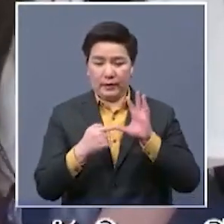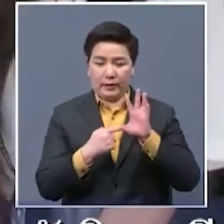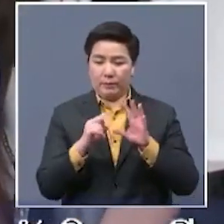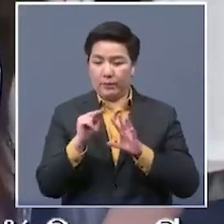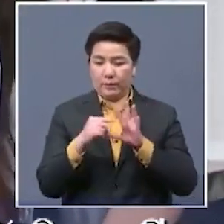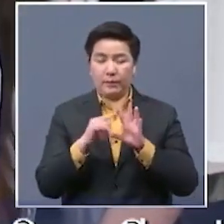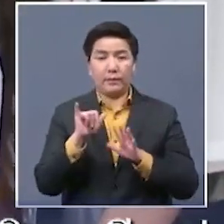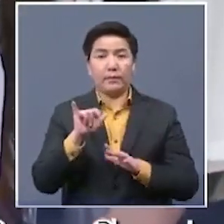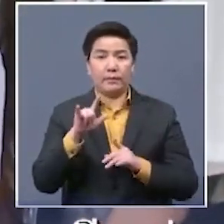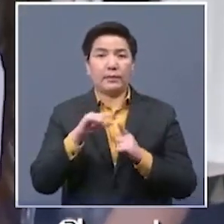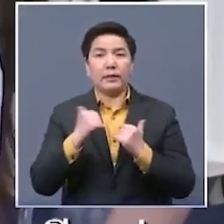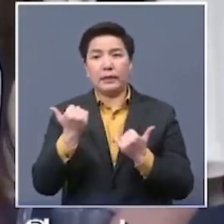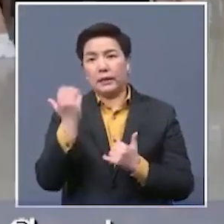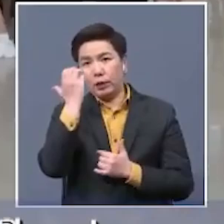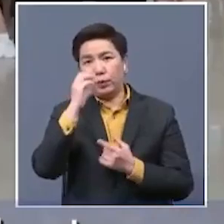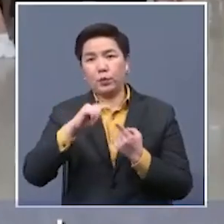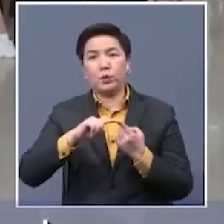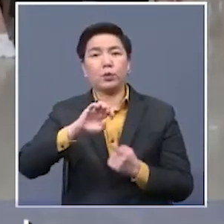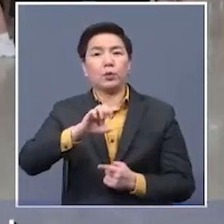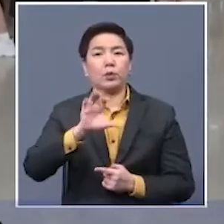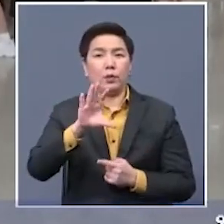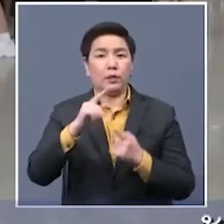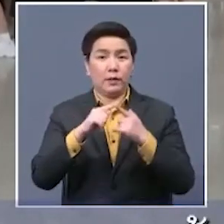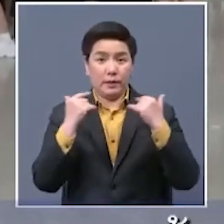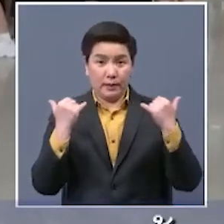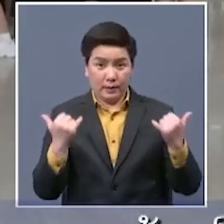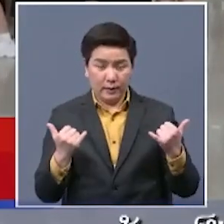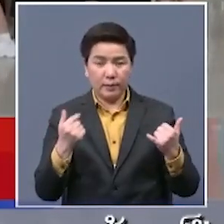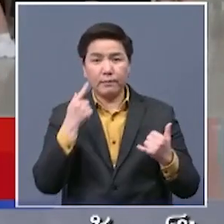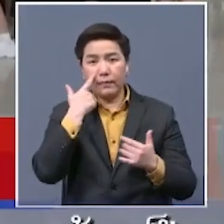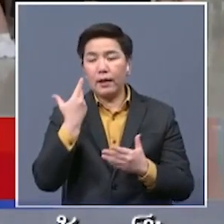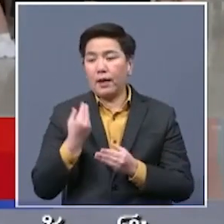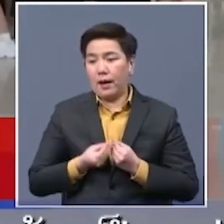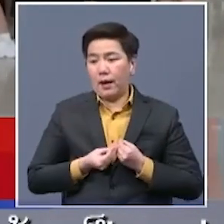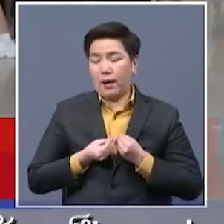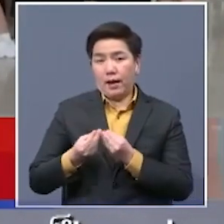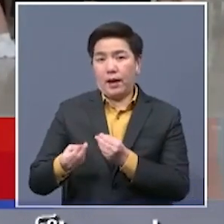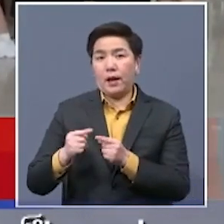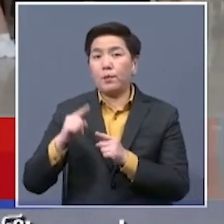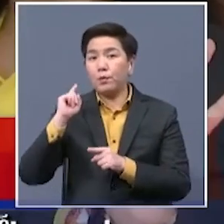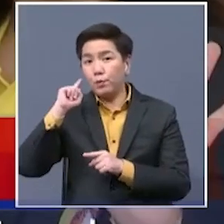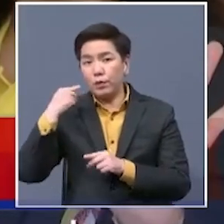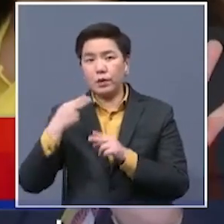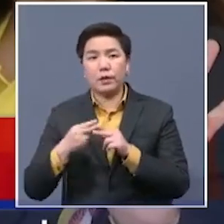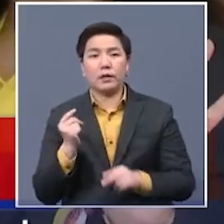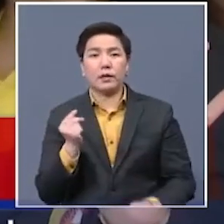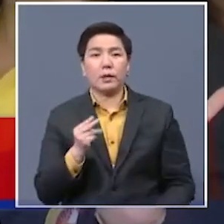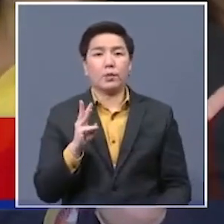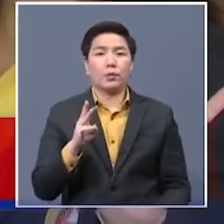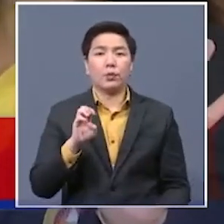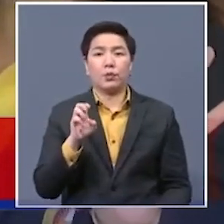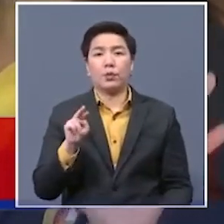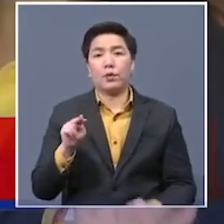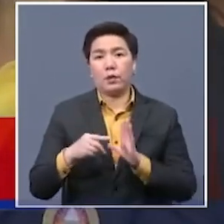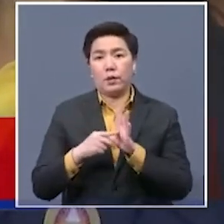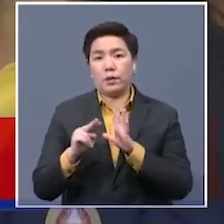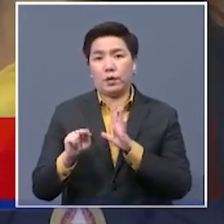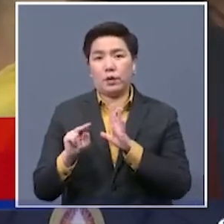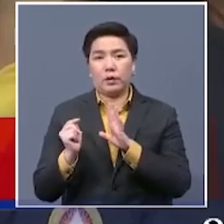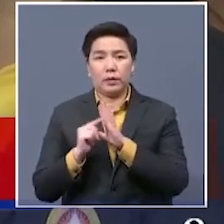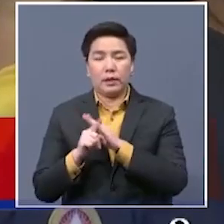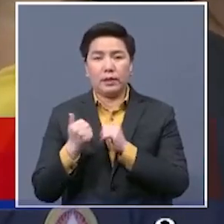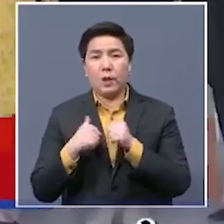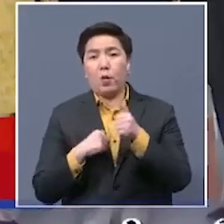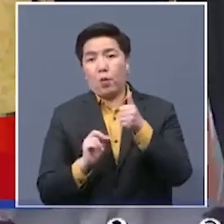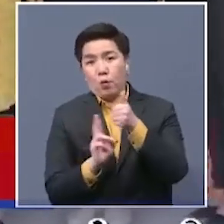สาสตร์กรรมการผู้อำนวยการใหญ่สถานีวิทยุโทรทัศน์กองทัพบกมอบหมายให้นางสาวทวินันท์คงครานรองผู้อำนวยการ